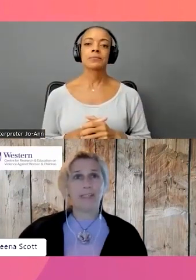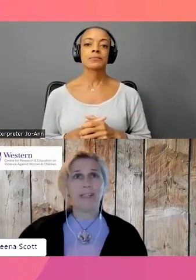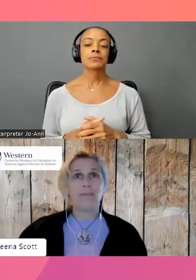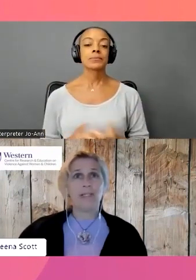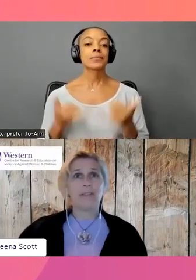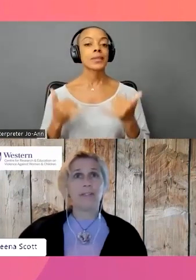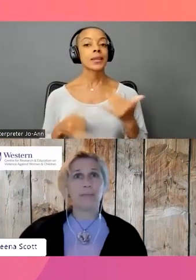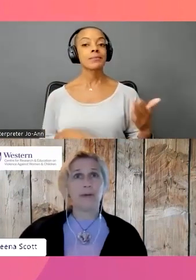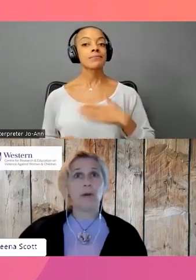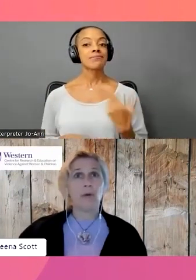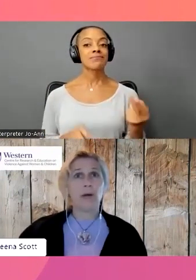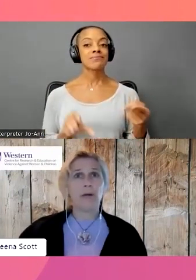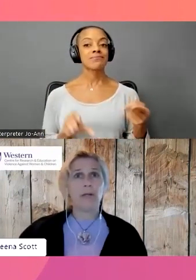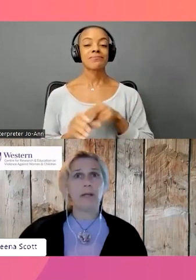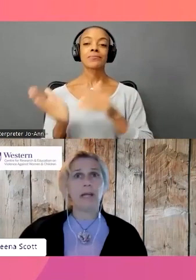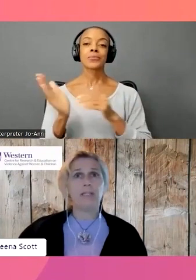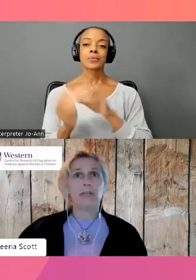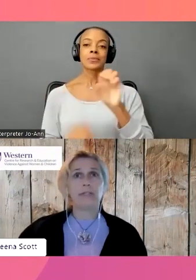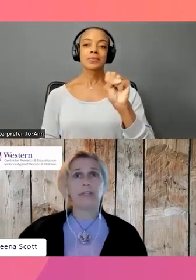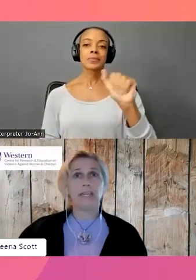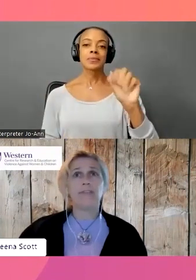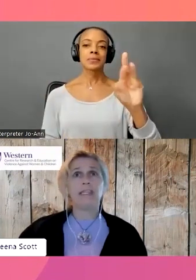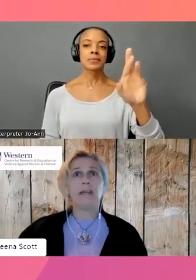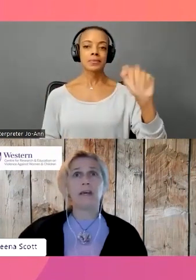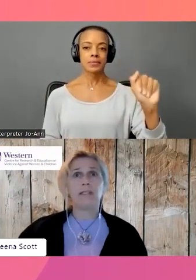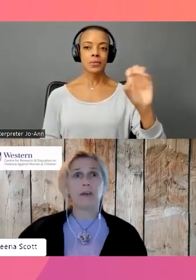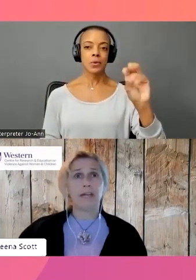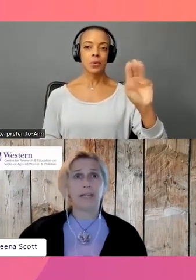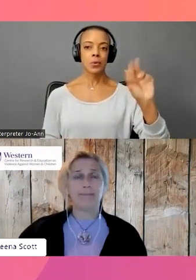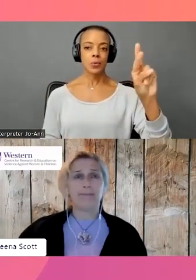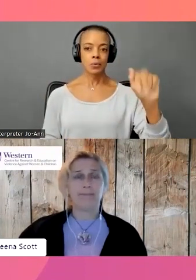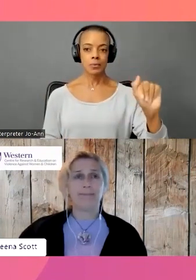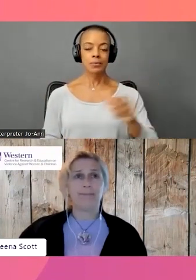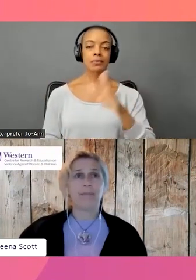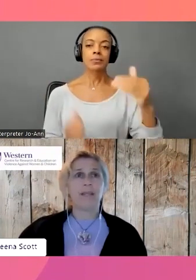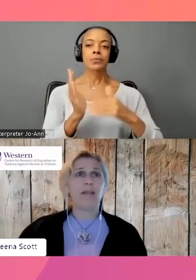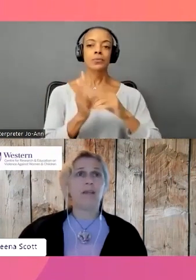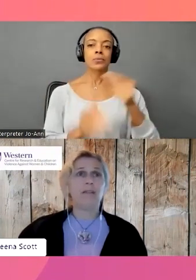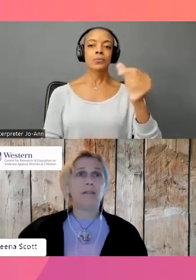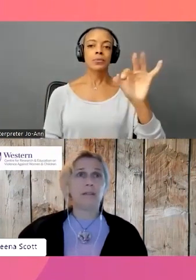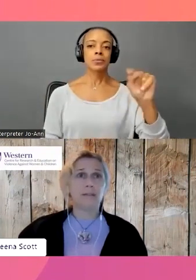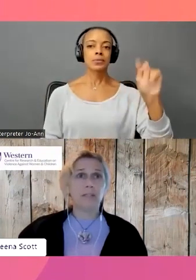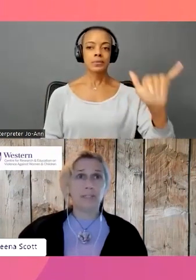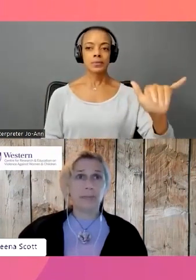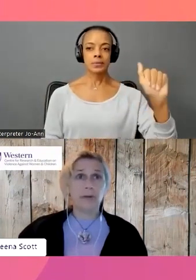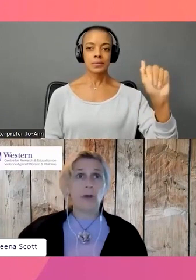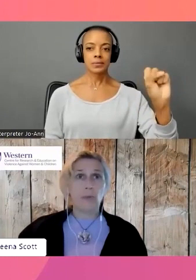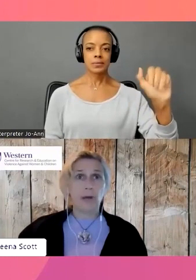Aujourd'hui, nous sommes heureux d'accueillir la Dr Samira Omar et la Dr Gifty